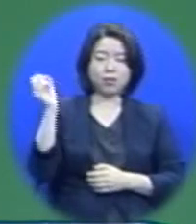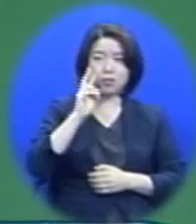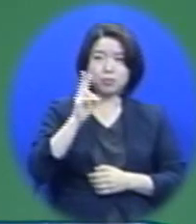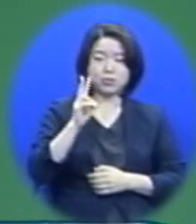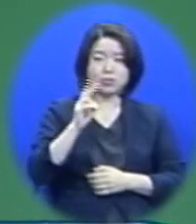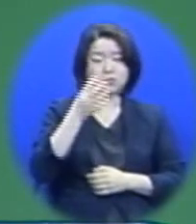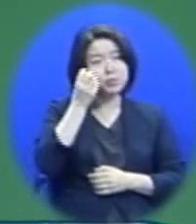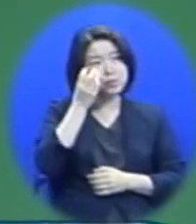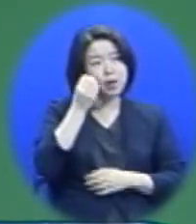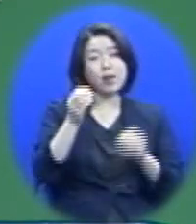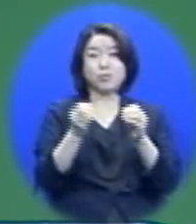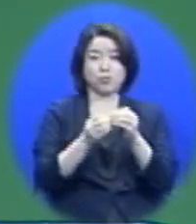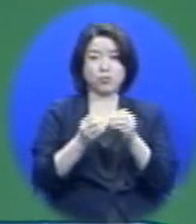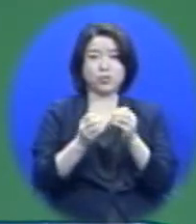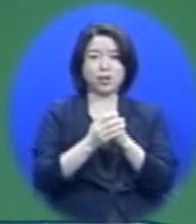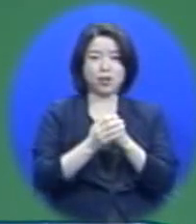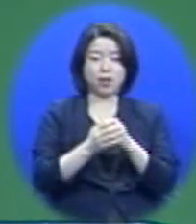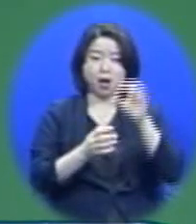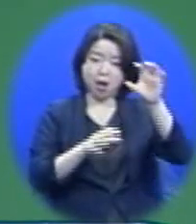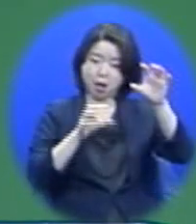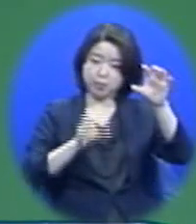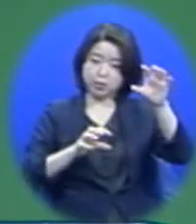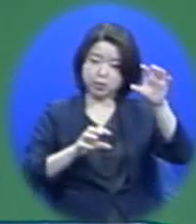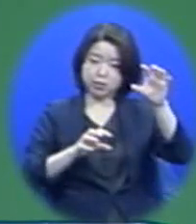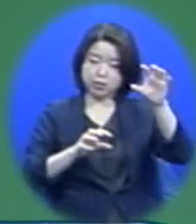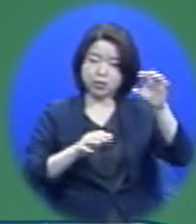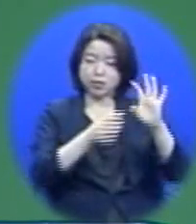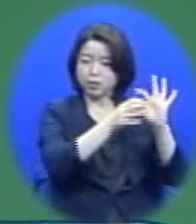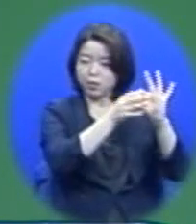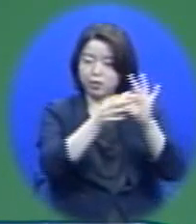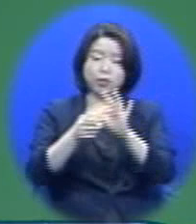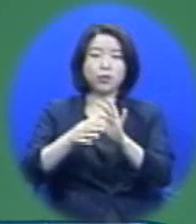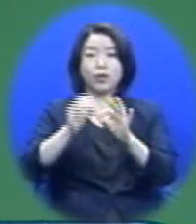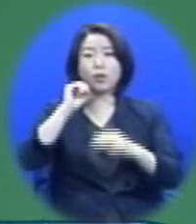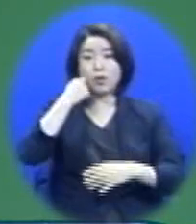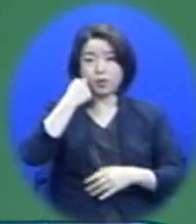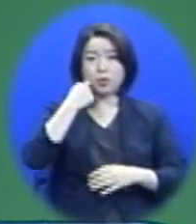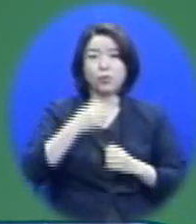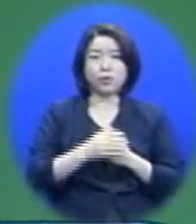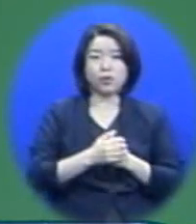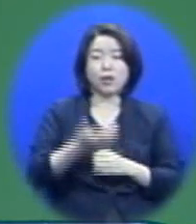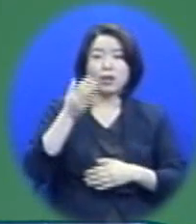구절이에요. 전후 문맥하고 연결하기가 어려워요.